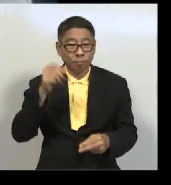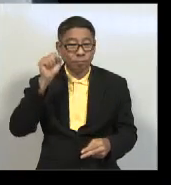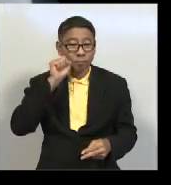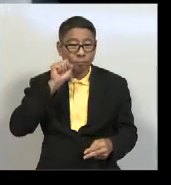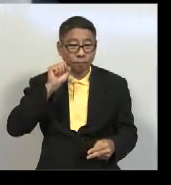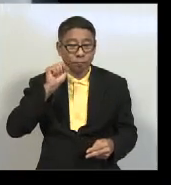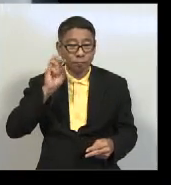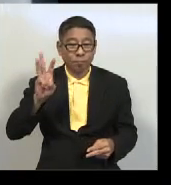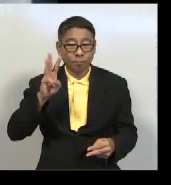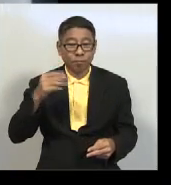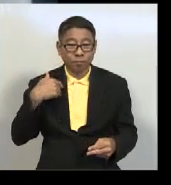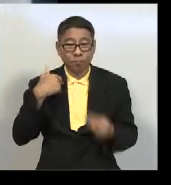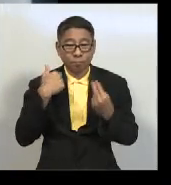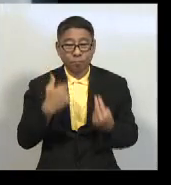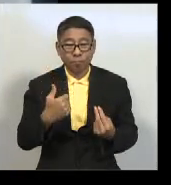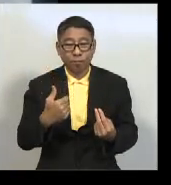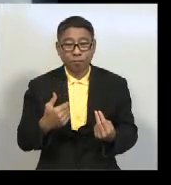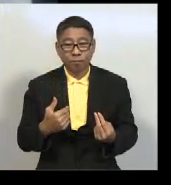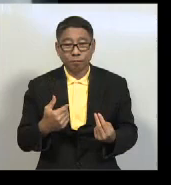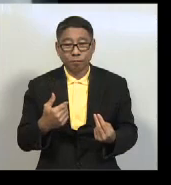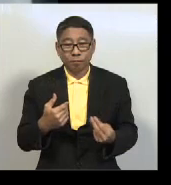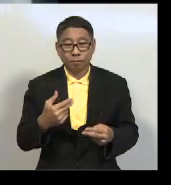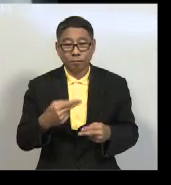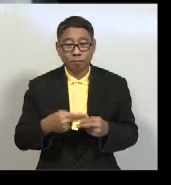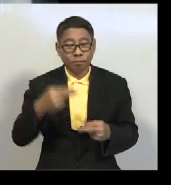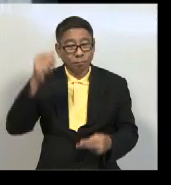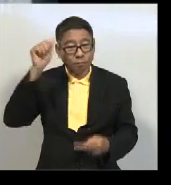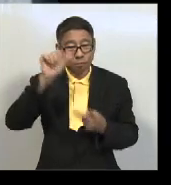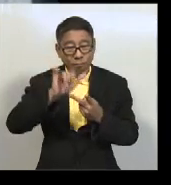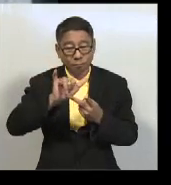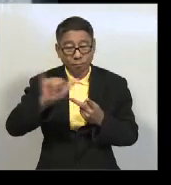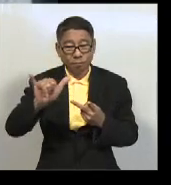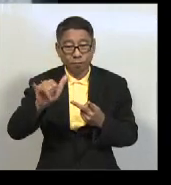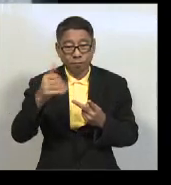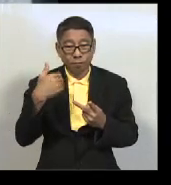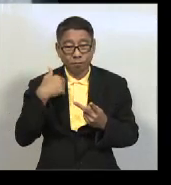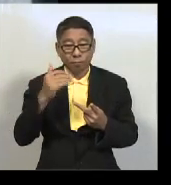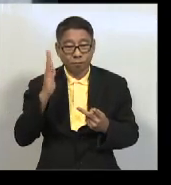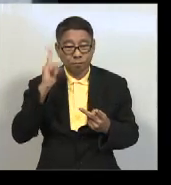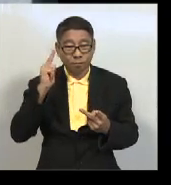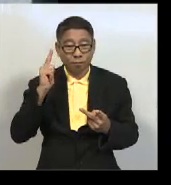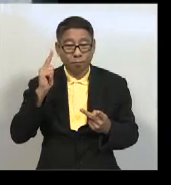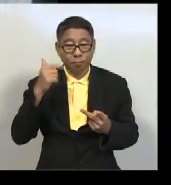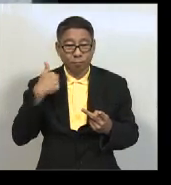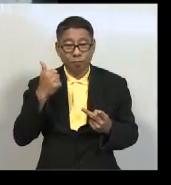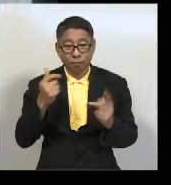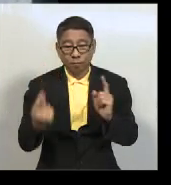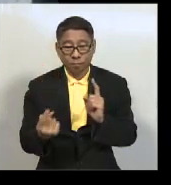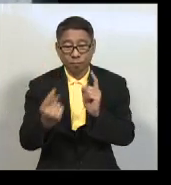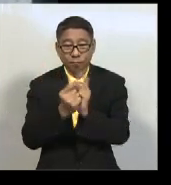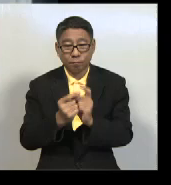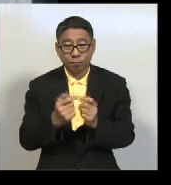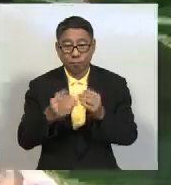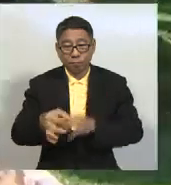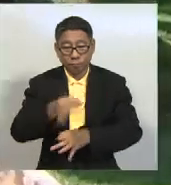ลขันผู้เสียหายได้แล้วครับโดยนายยศพลให้ผู้ปกครองมาพบกับพนักงานสอบสวนและผู้เสีย